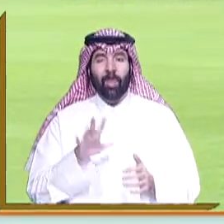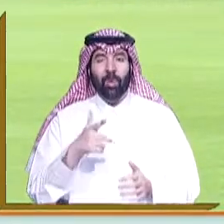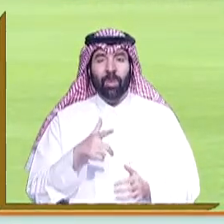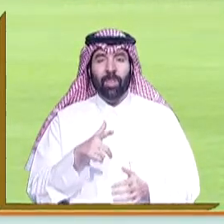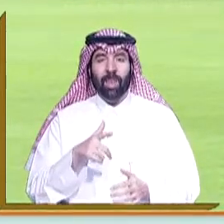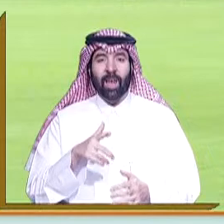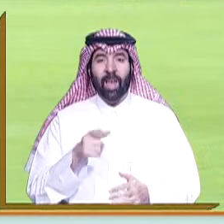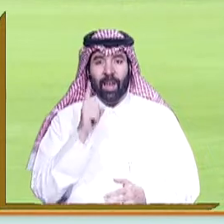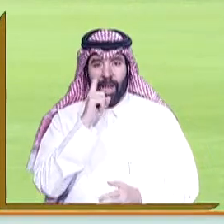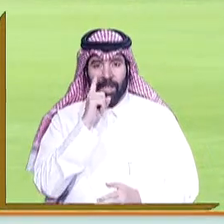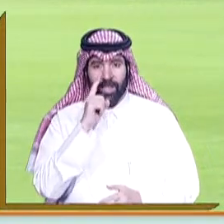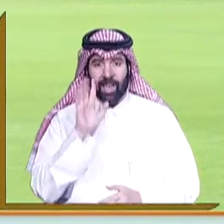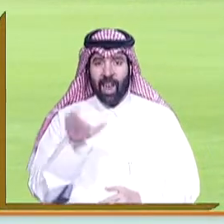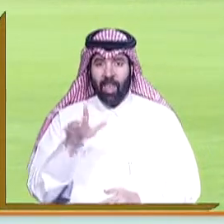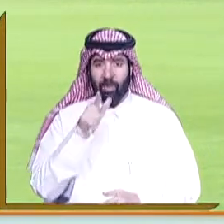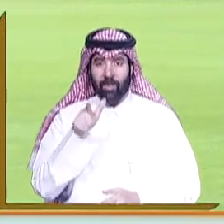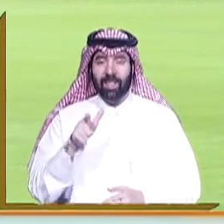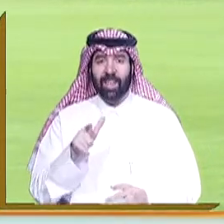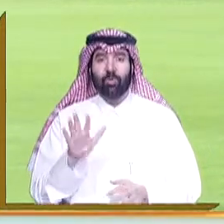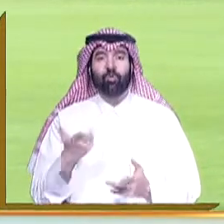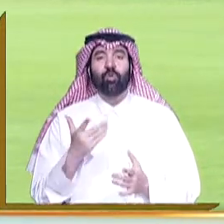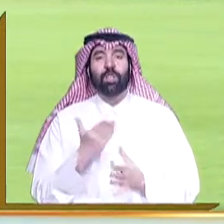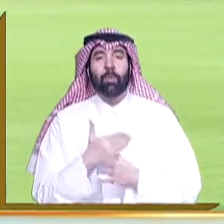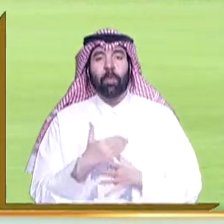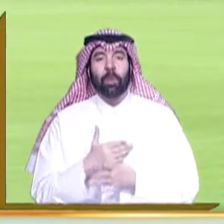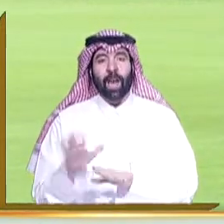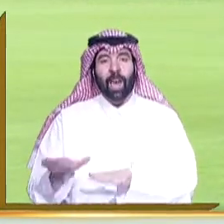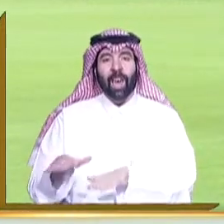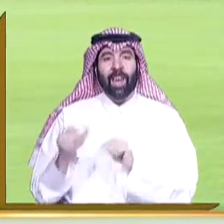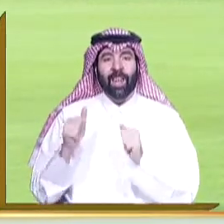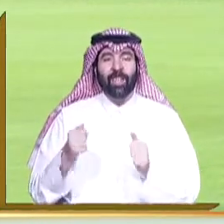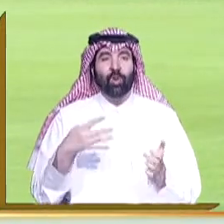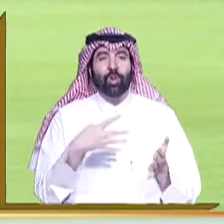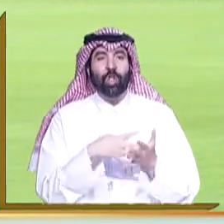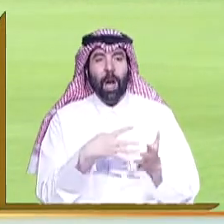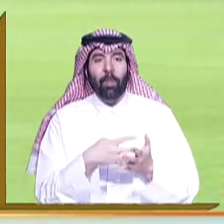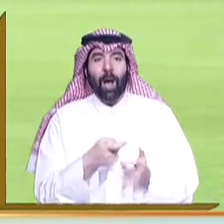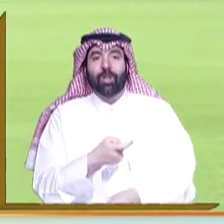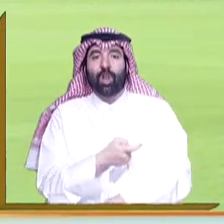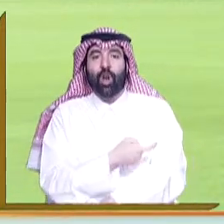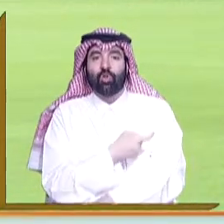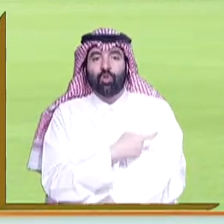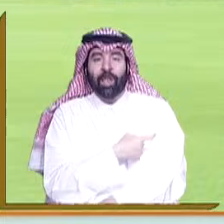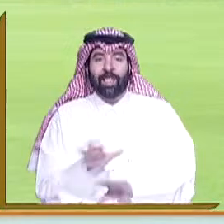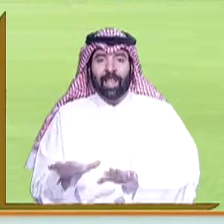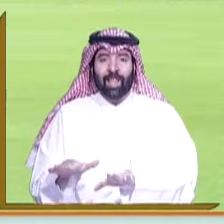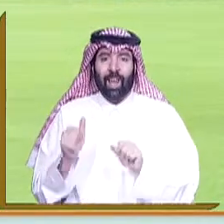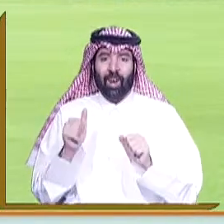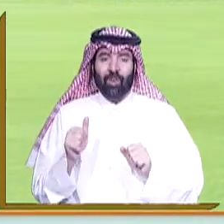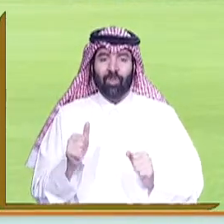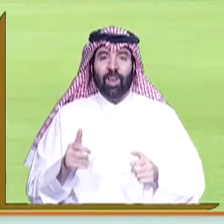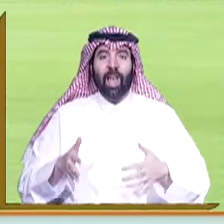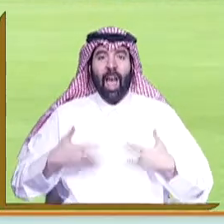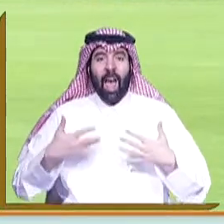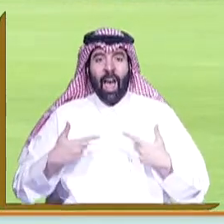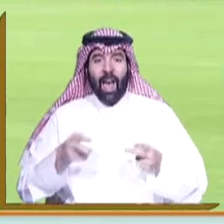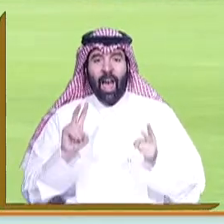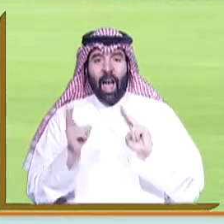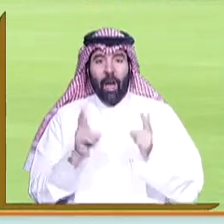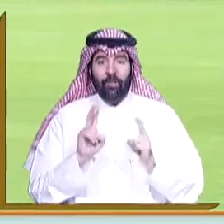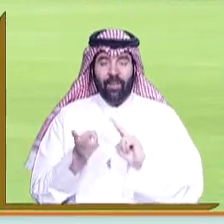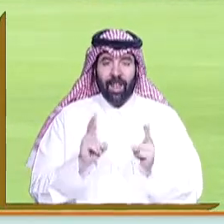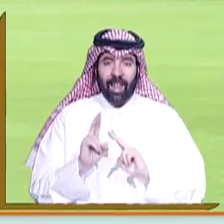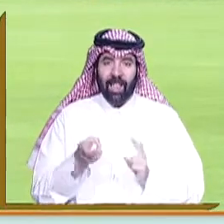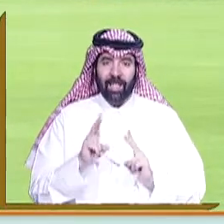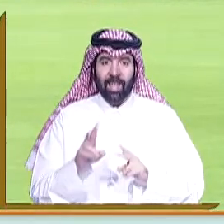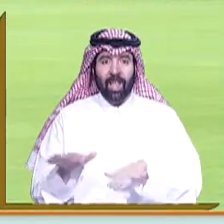9500 خريج وخريجة لأكثر من 155 تخصص. قبل لحظات انتهى الحفل،